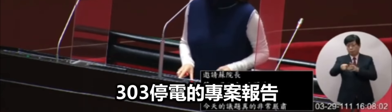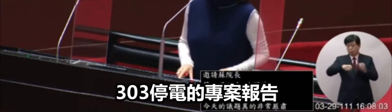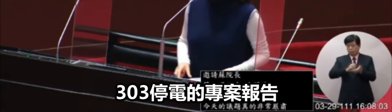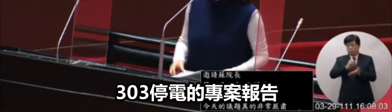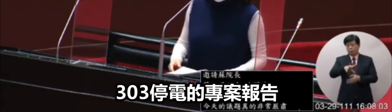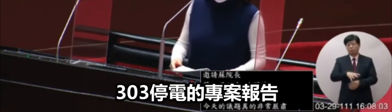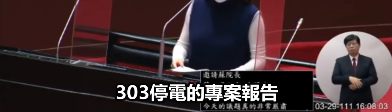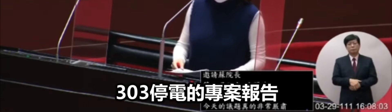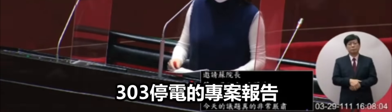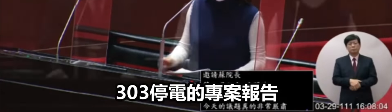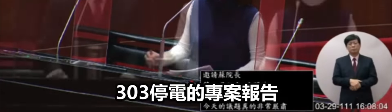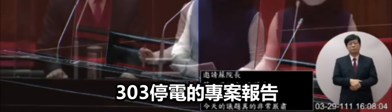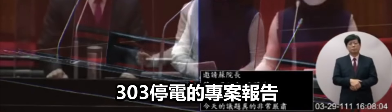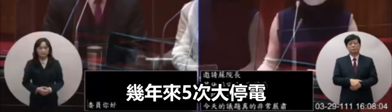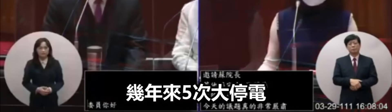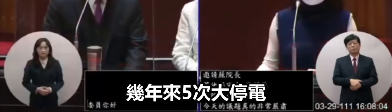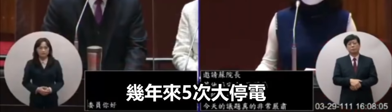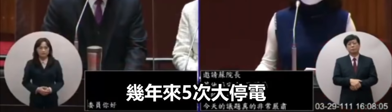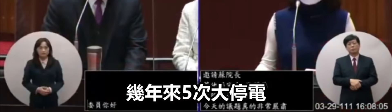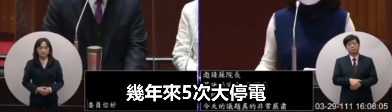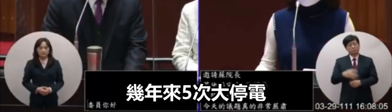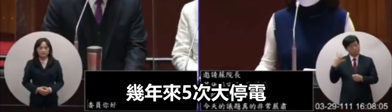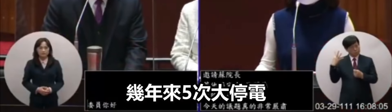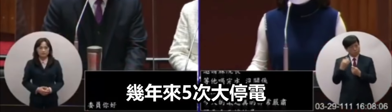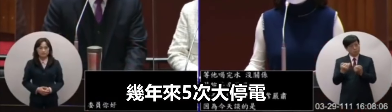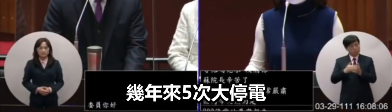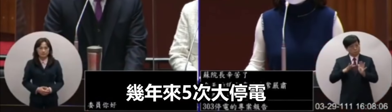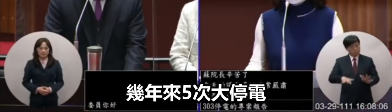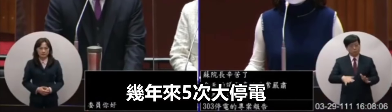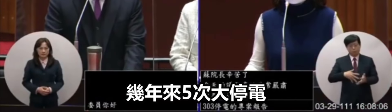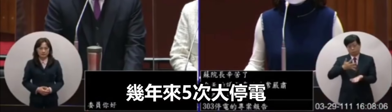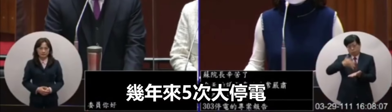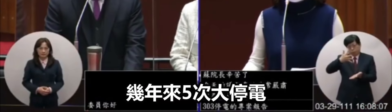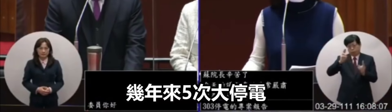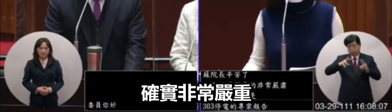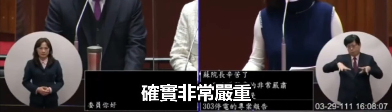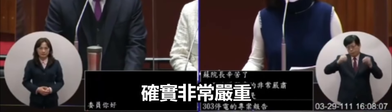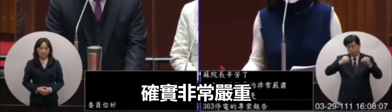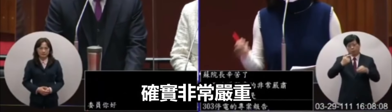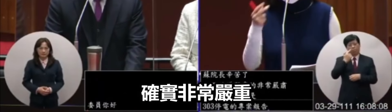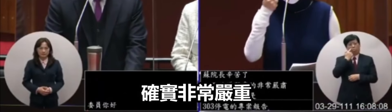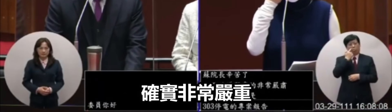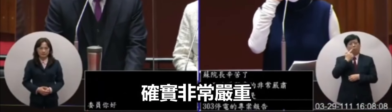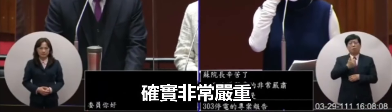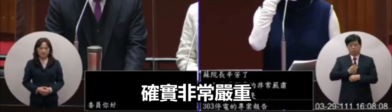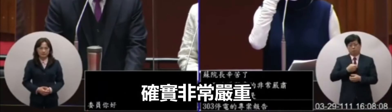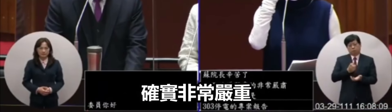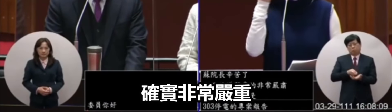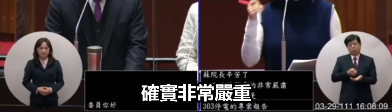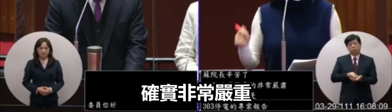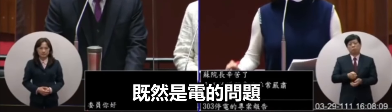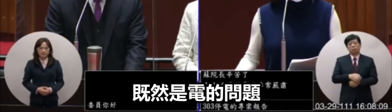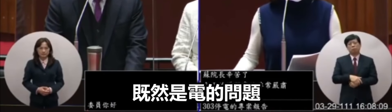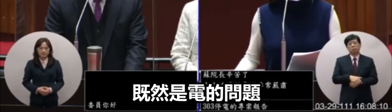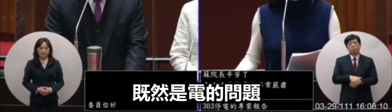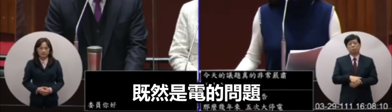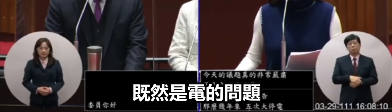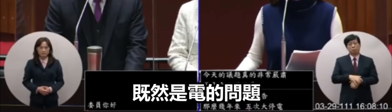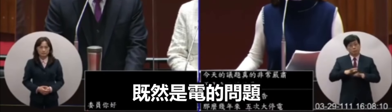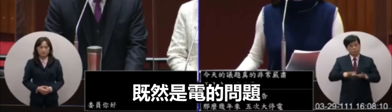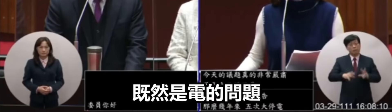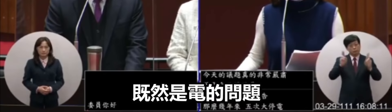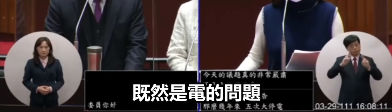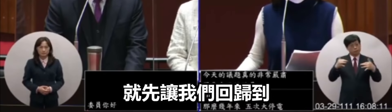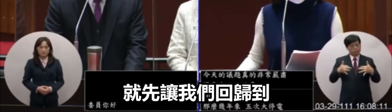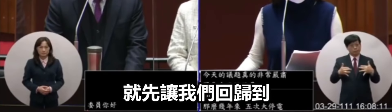告。那么几年来5次大停电，的确是非常严重。既然是电的